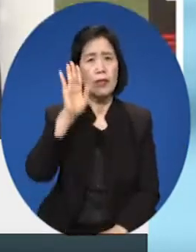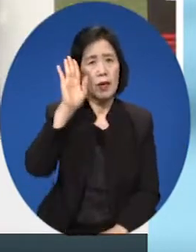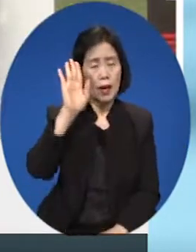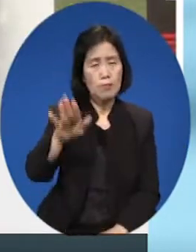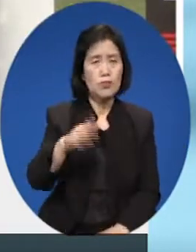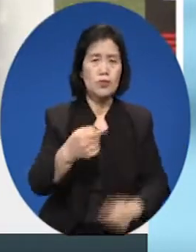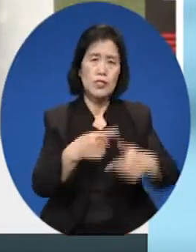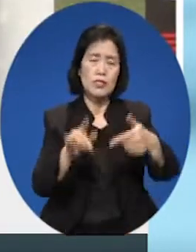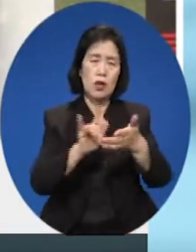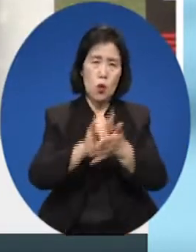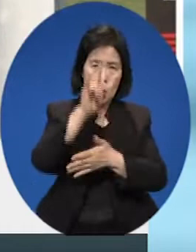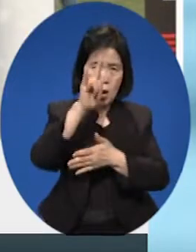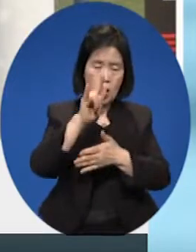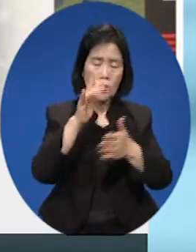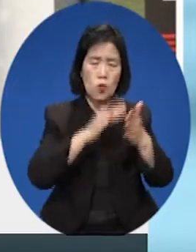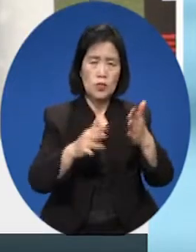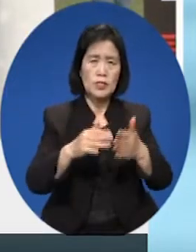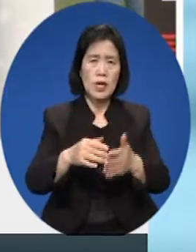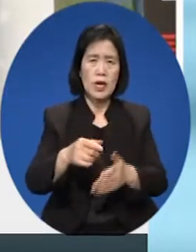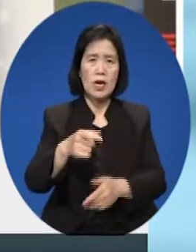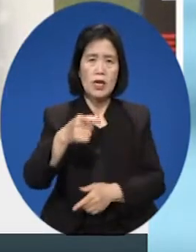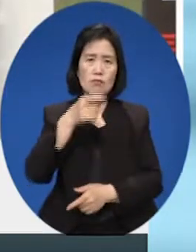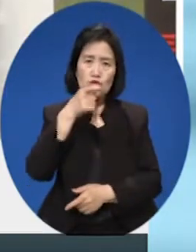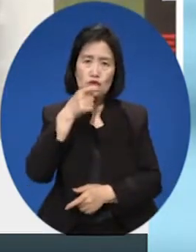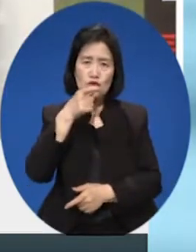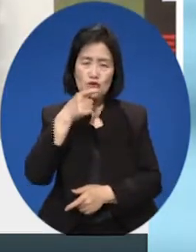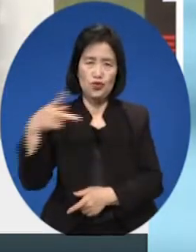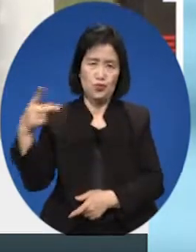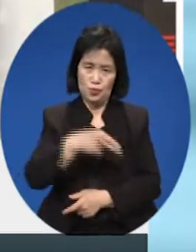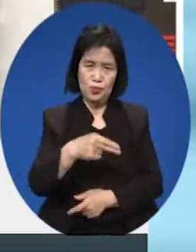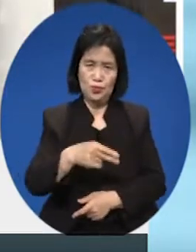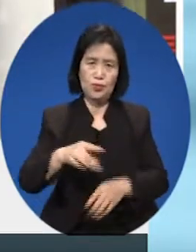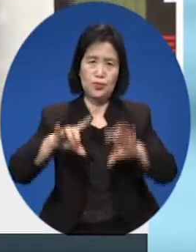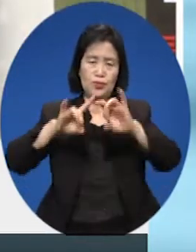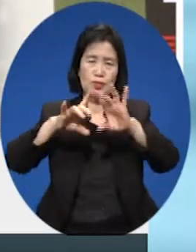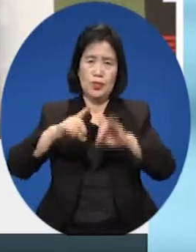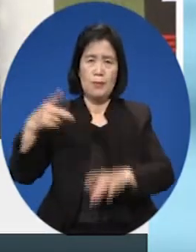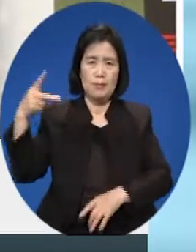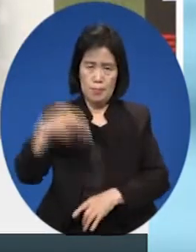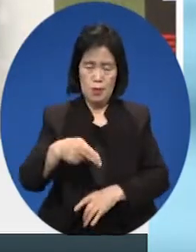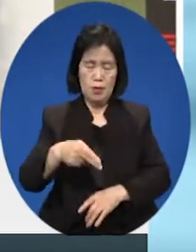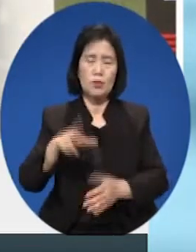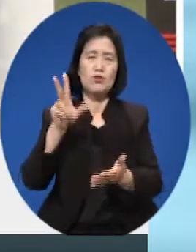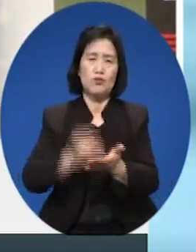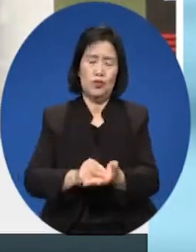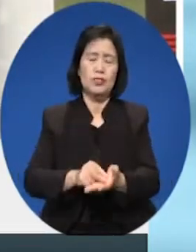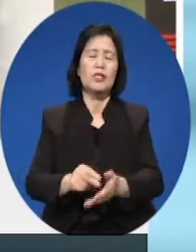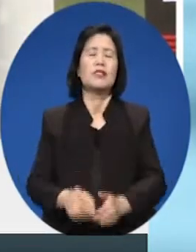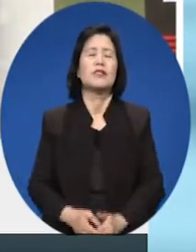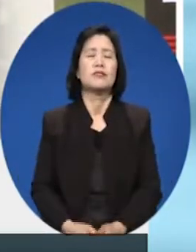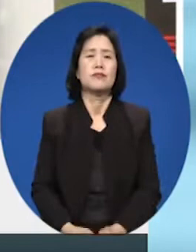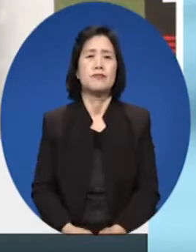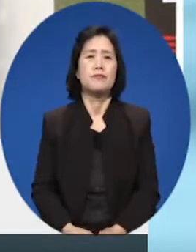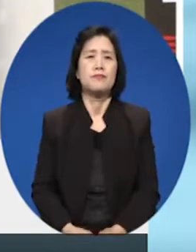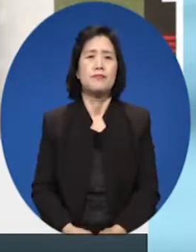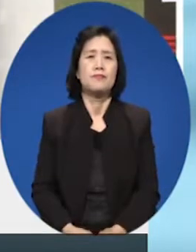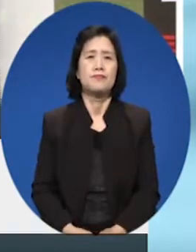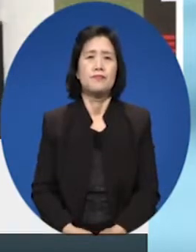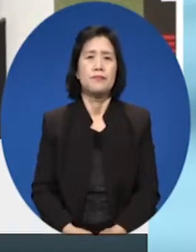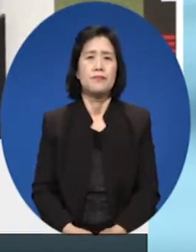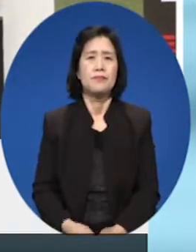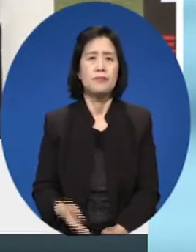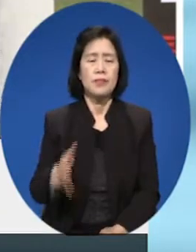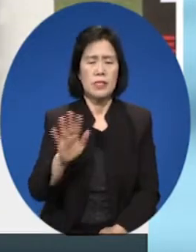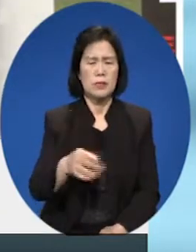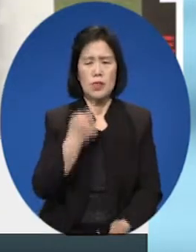인천국제공항 공사 가 상수에 대한 단수 맺은 단전 했을 경우가 이제 문제가 되고 관심사 라고 볼 수가 있습니다 하지만